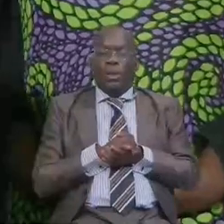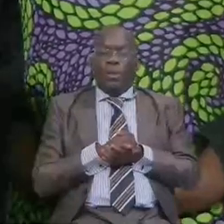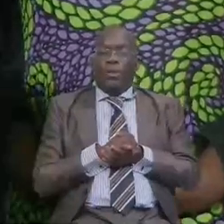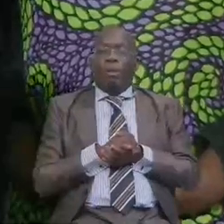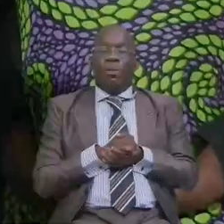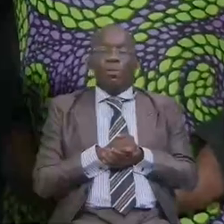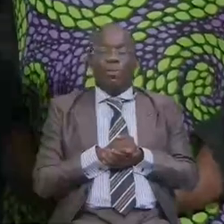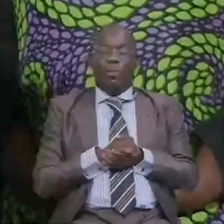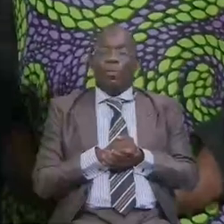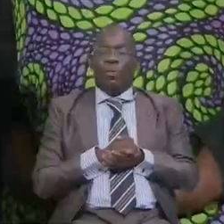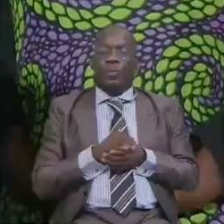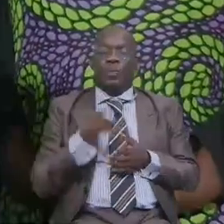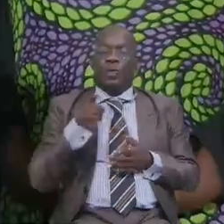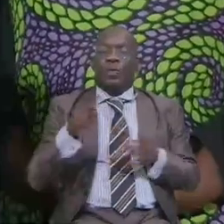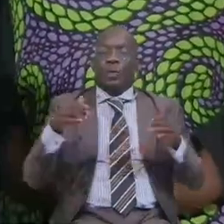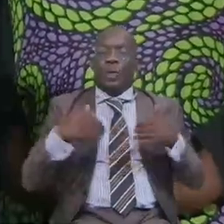Tu as